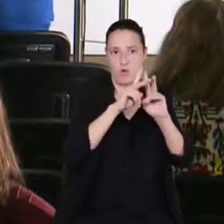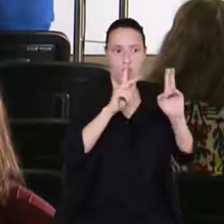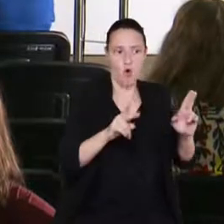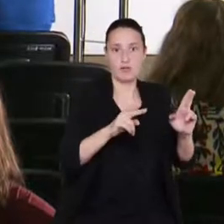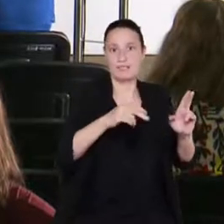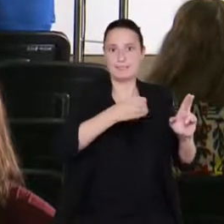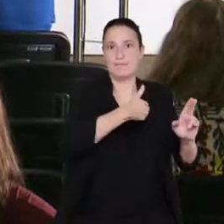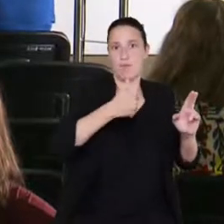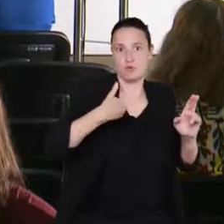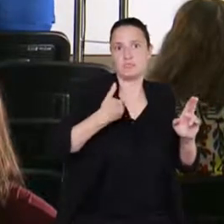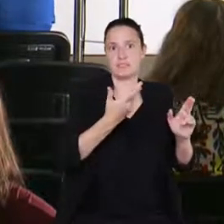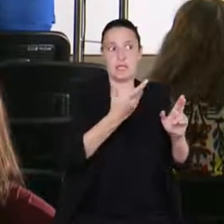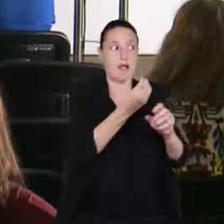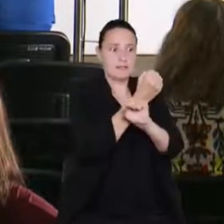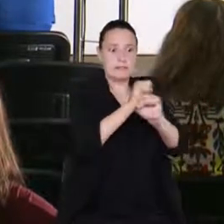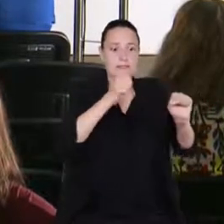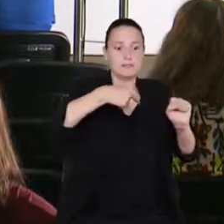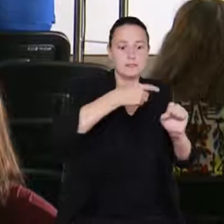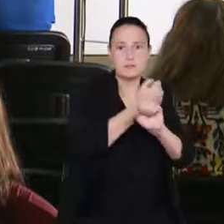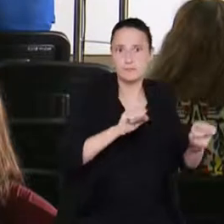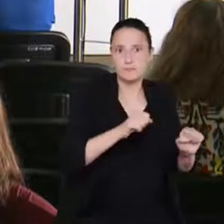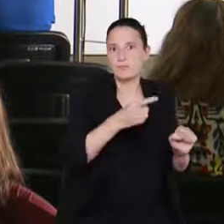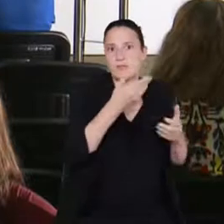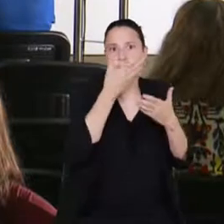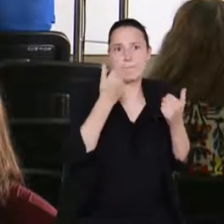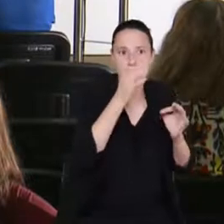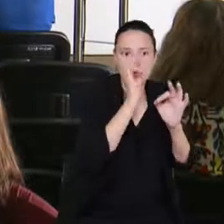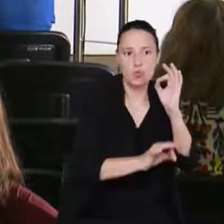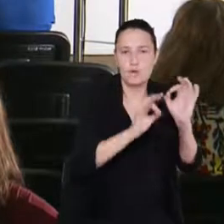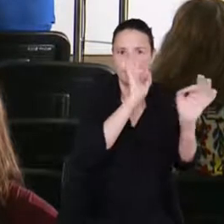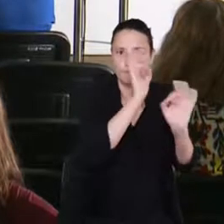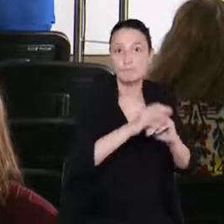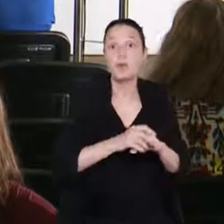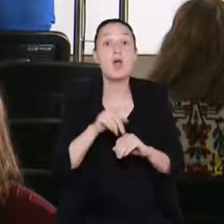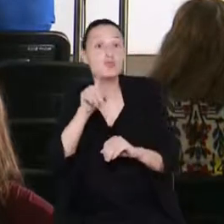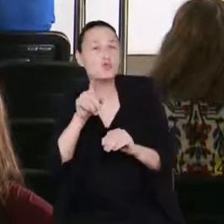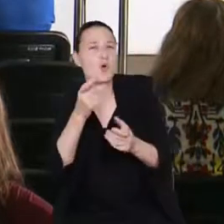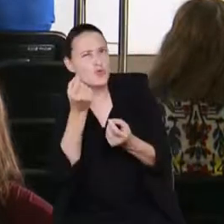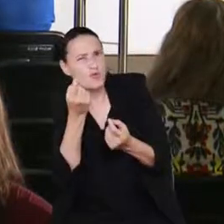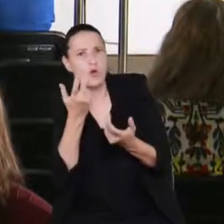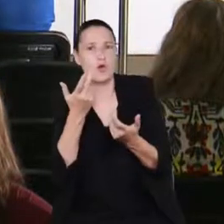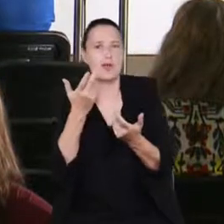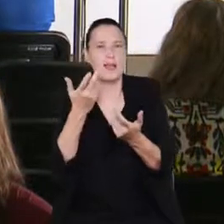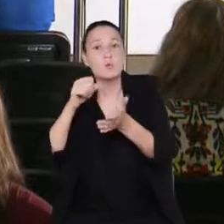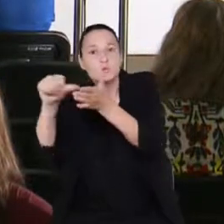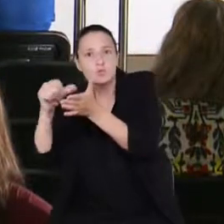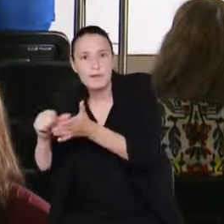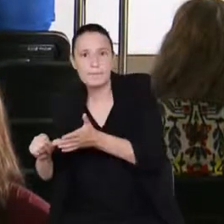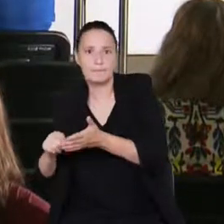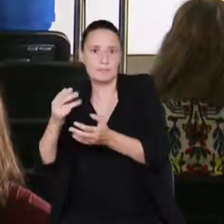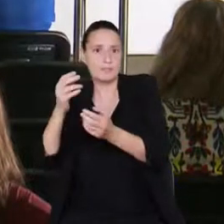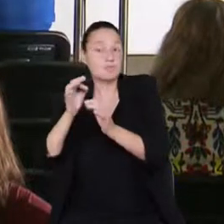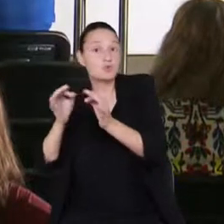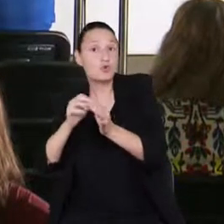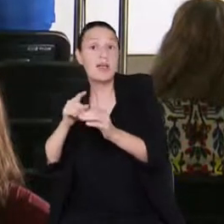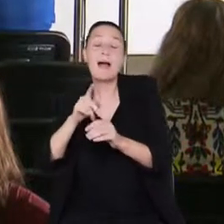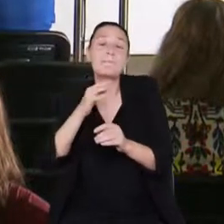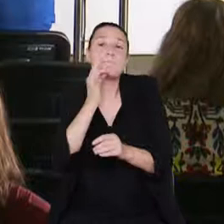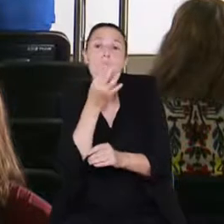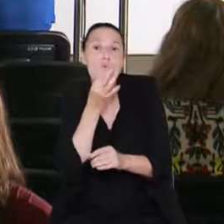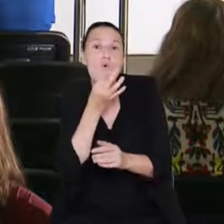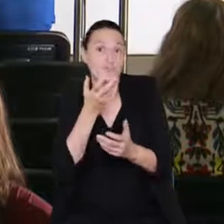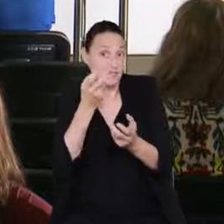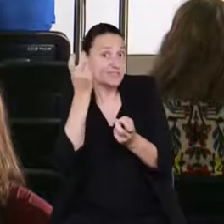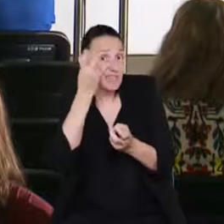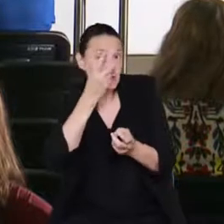wieku dla Polaków wydarzenia. Ten nihilizm historyczny ma pewne podstawy obiektywne. Coraz mniejsza grupa młodych ludzi jest zainteresowana